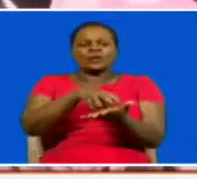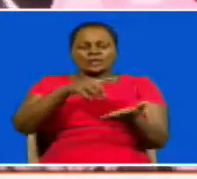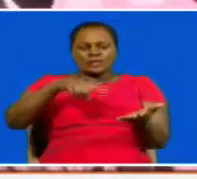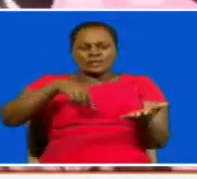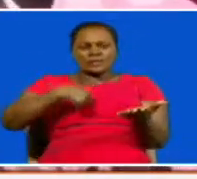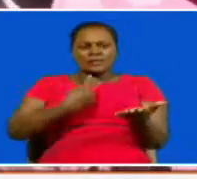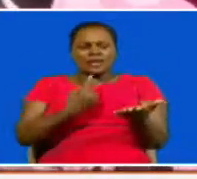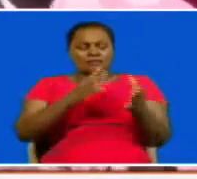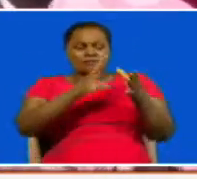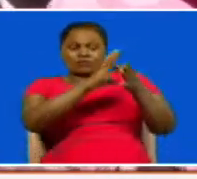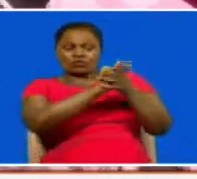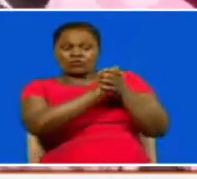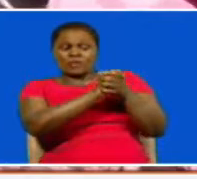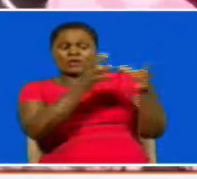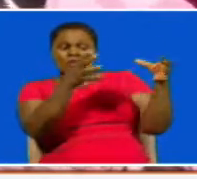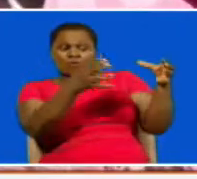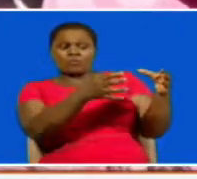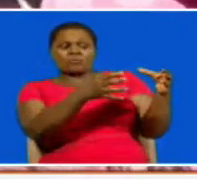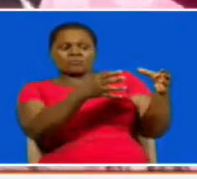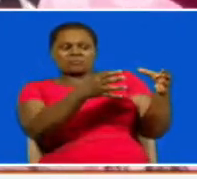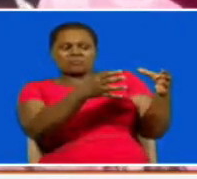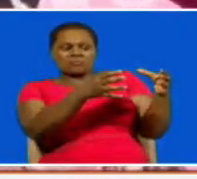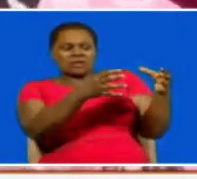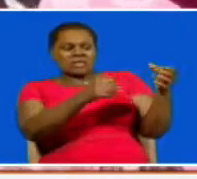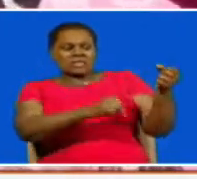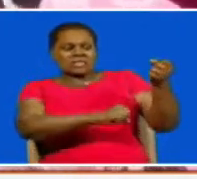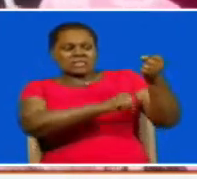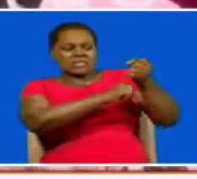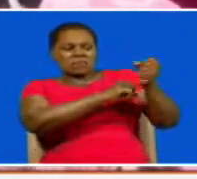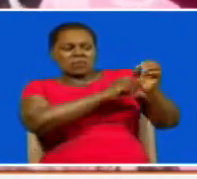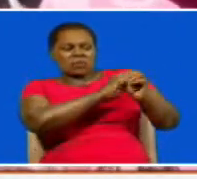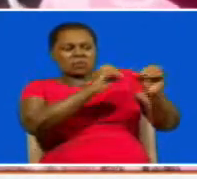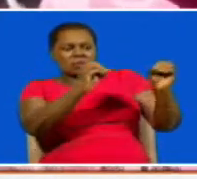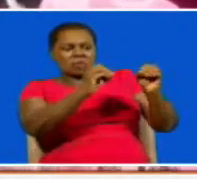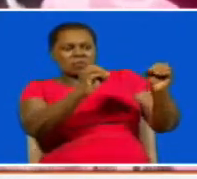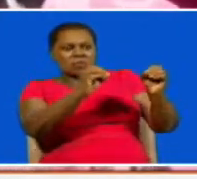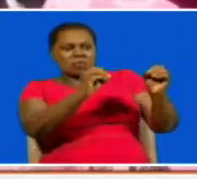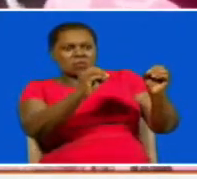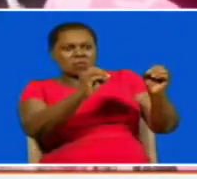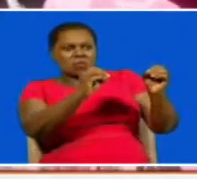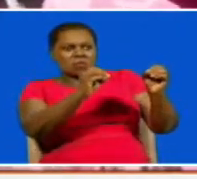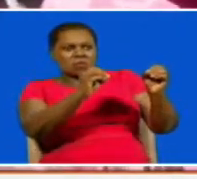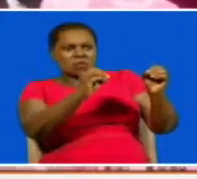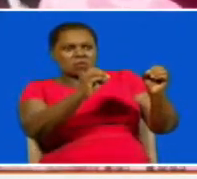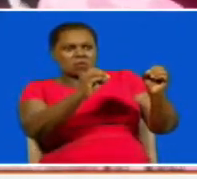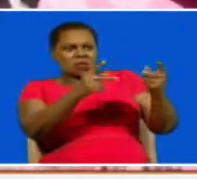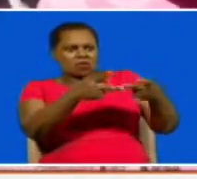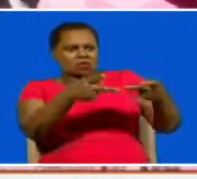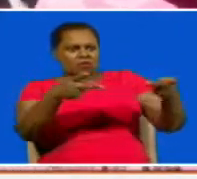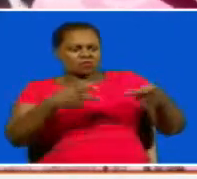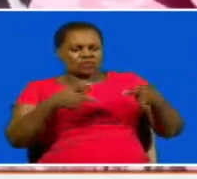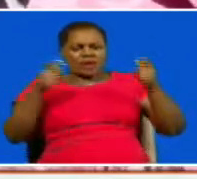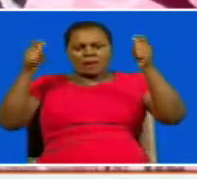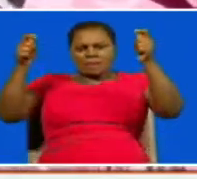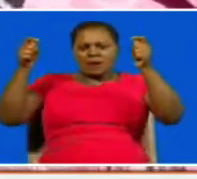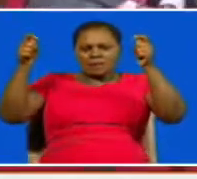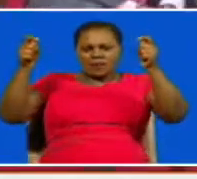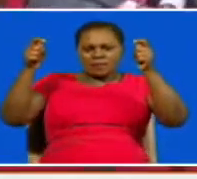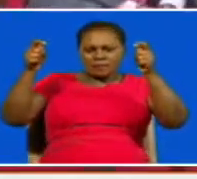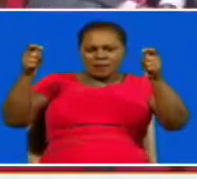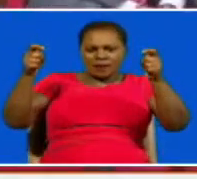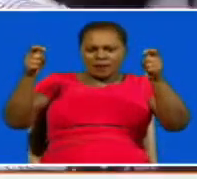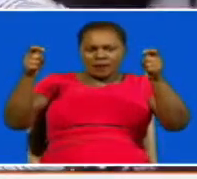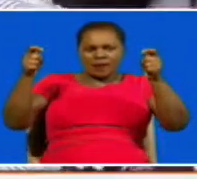Sisi kama Jubilee hatuungi mkono mambo ya masufuria, mambo ya maandamano, mambo